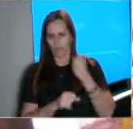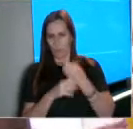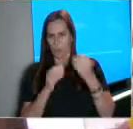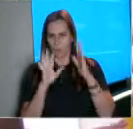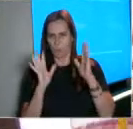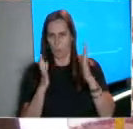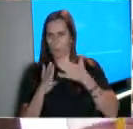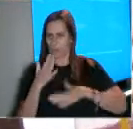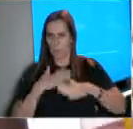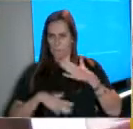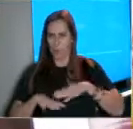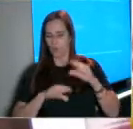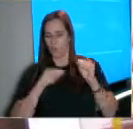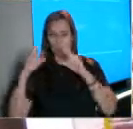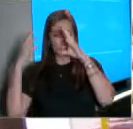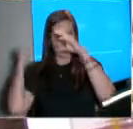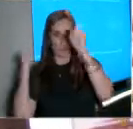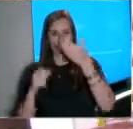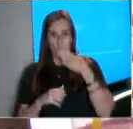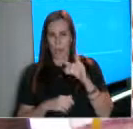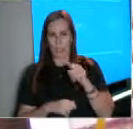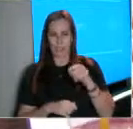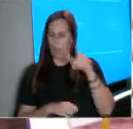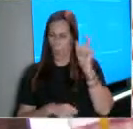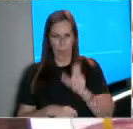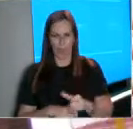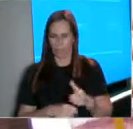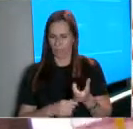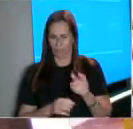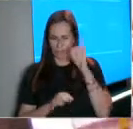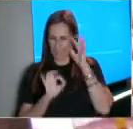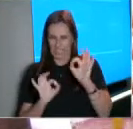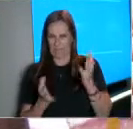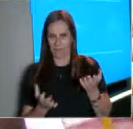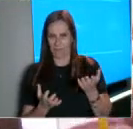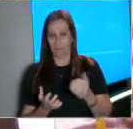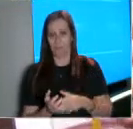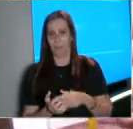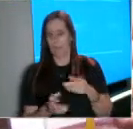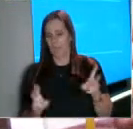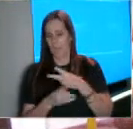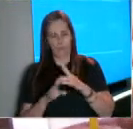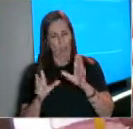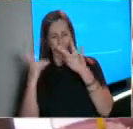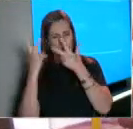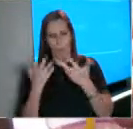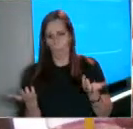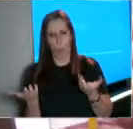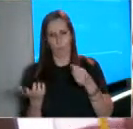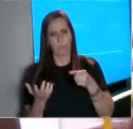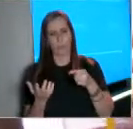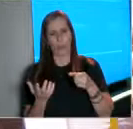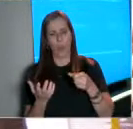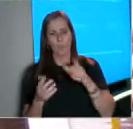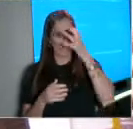משהו מאוד נחמד בדמות העברת השגרירות, לא מדובר באדם יציב נפשית, נגיד בלשון המעטה, ואי אפשר לצפות למישהו כזה